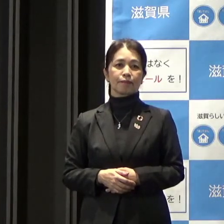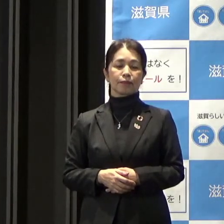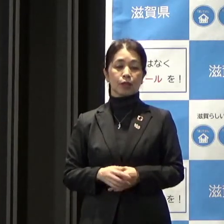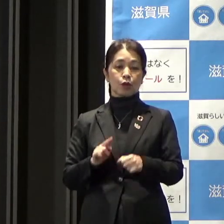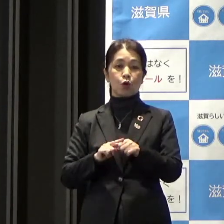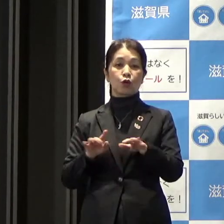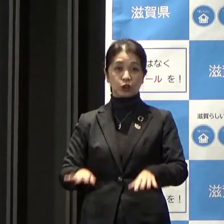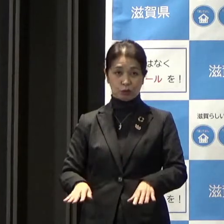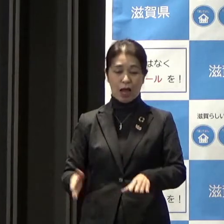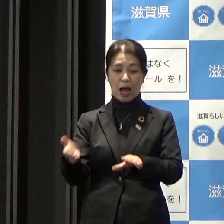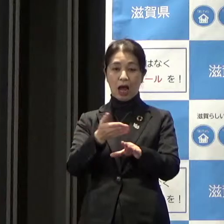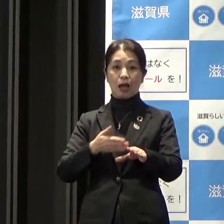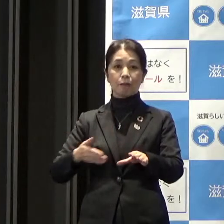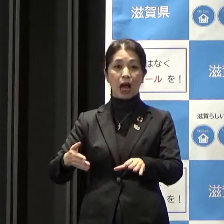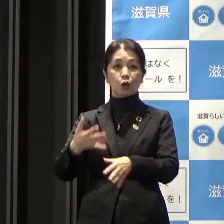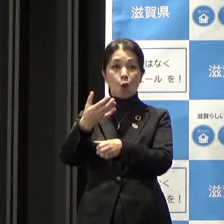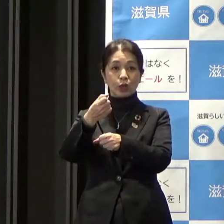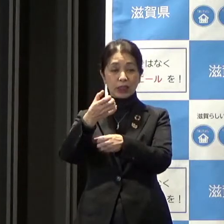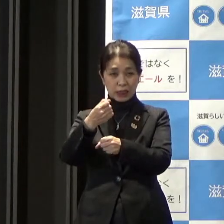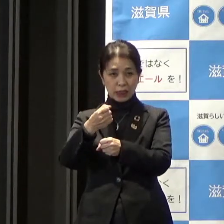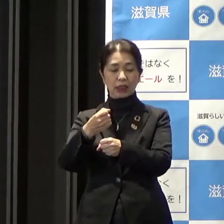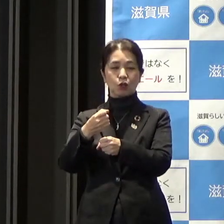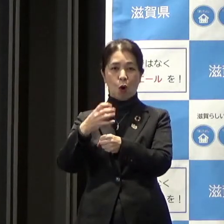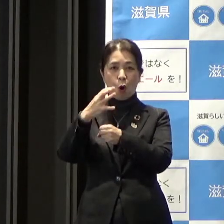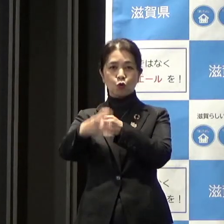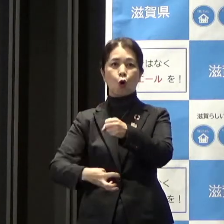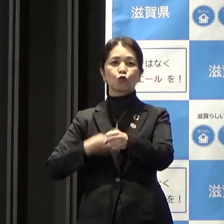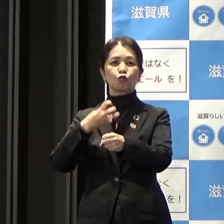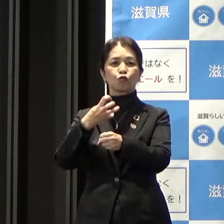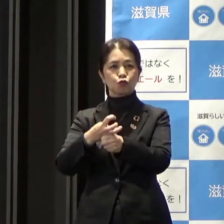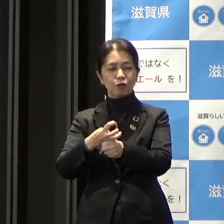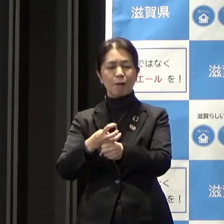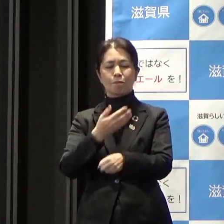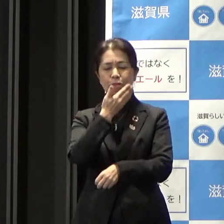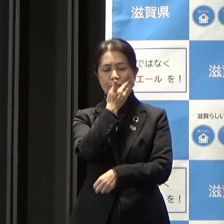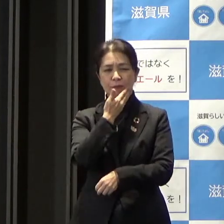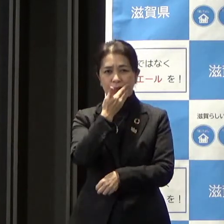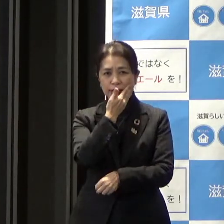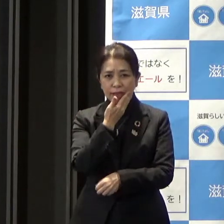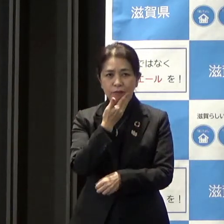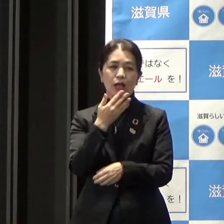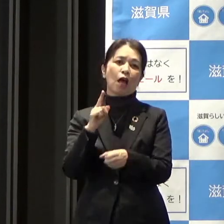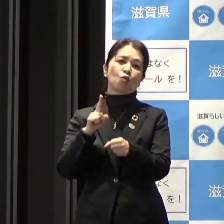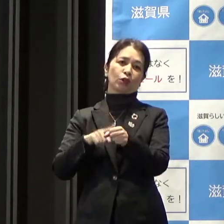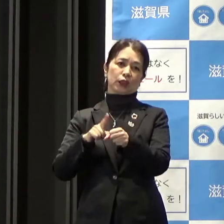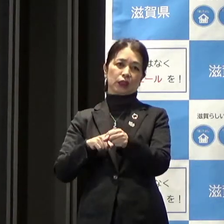今年は琵琶湖の日の40周年の節目の年ということでございまして、